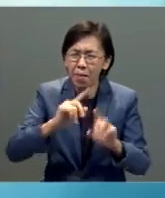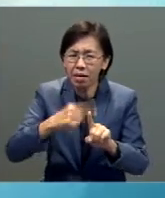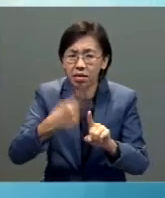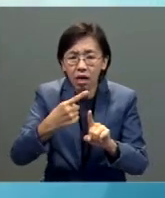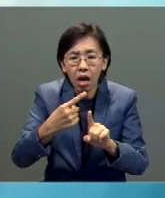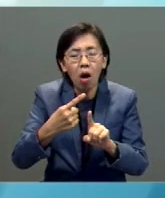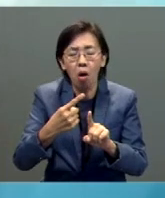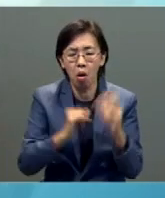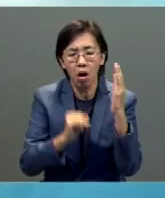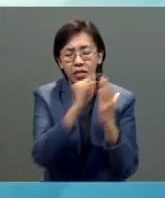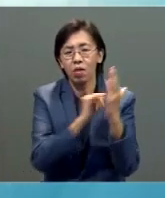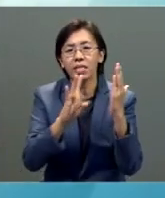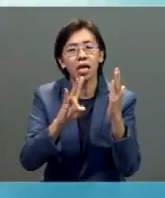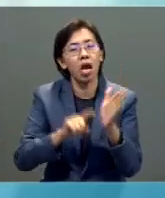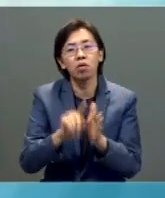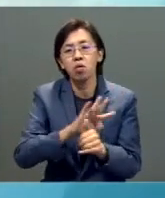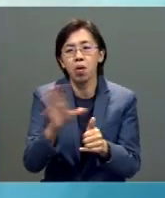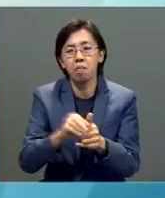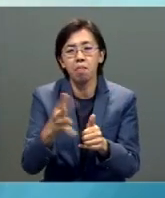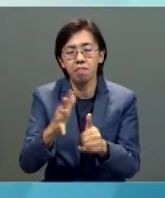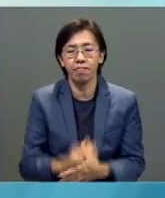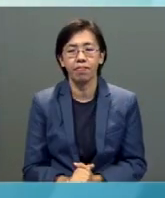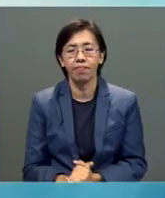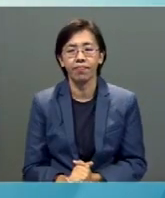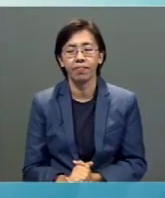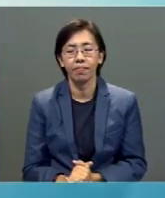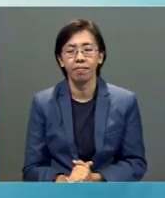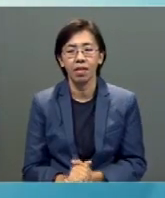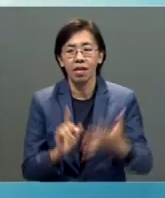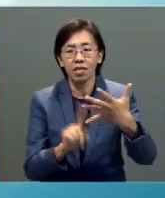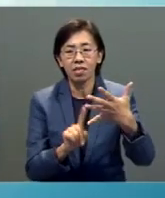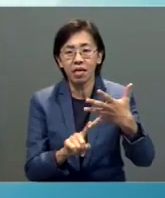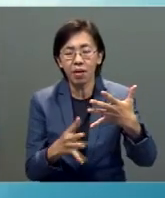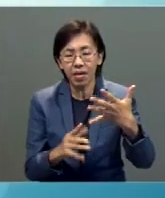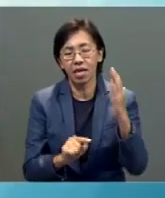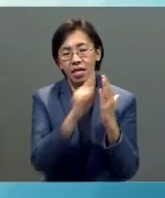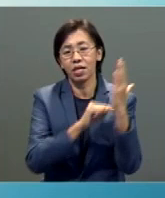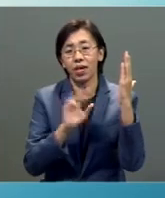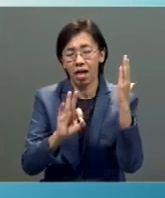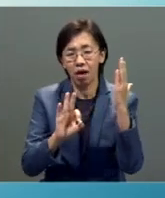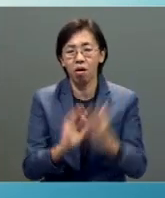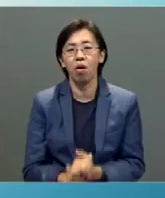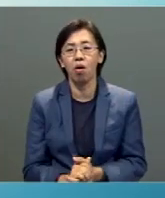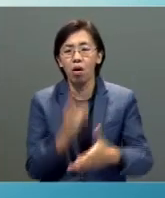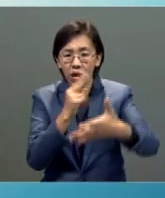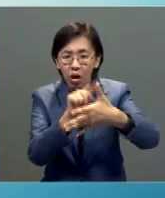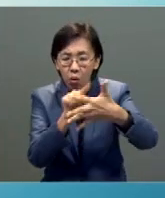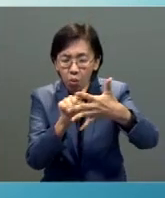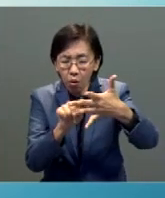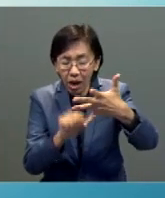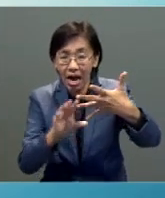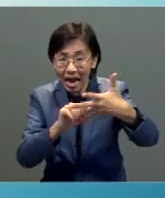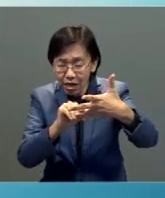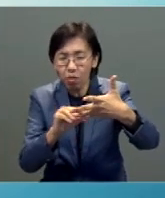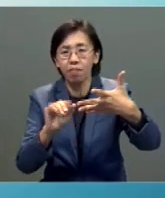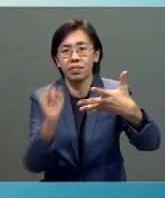ครับคือ7จังหวัดถ้าบวกรวมกันกับไม่มีรายงานอีก9จังหวัดก็ถือว่าโอ้16จังหวัดเลยนะครับที่ไม่มี